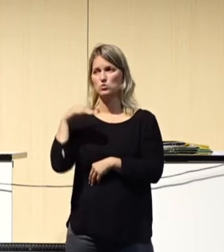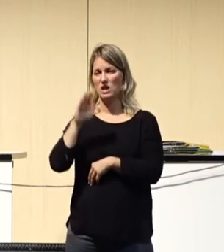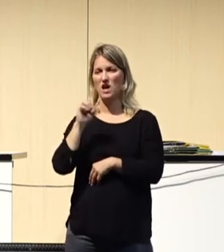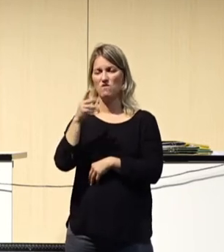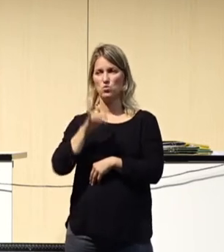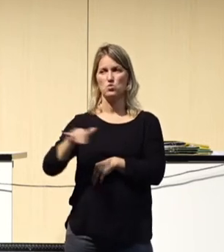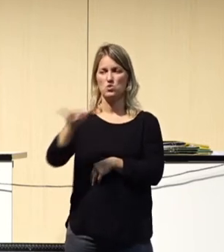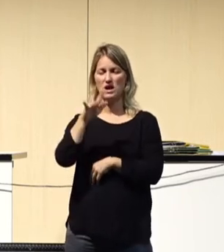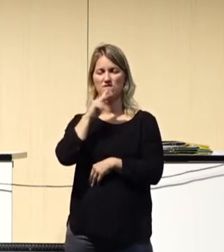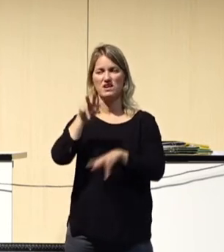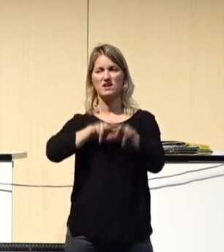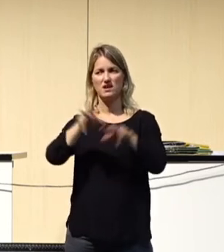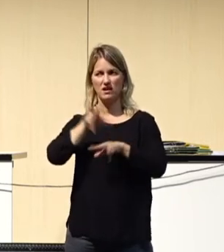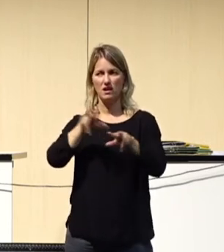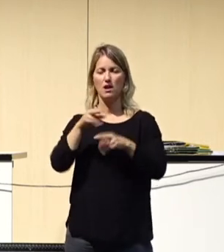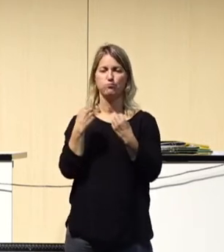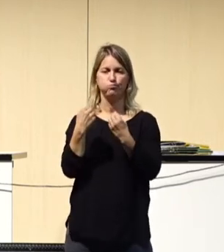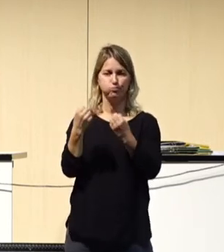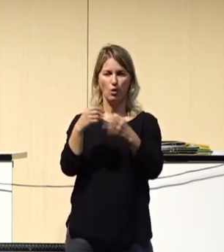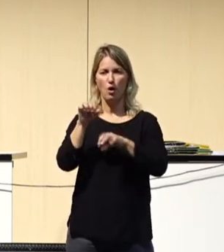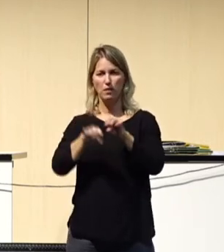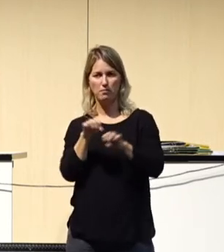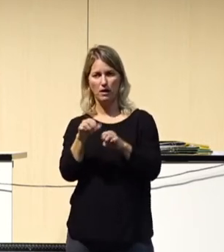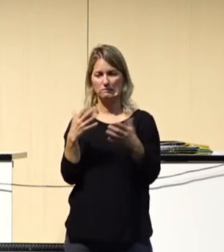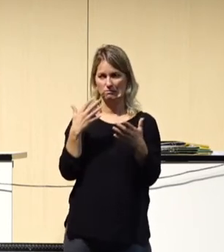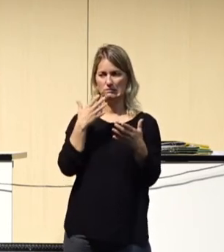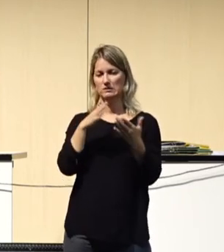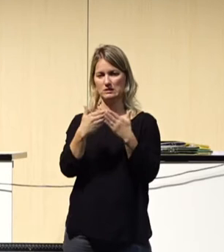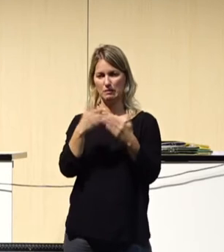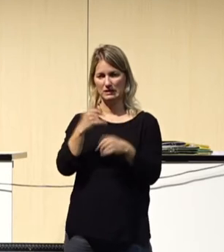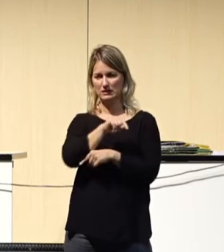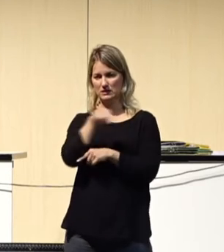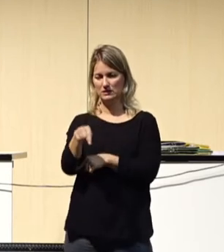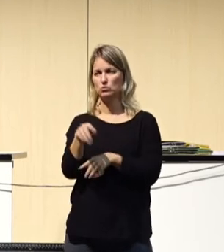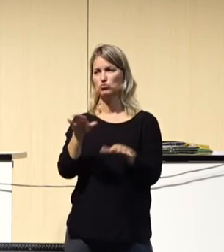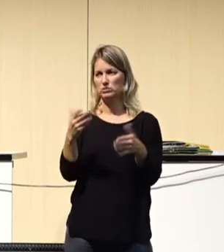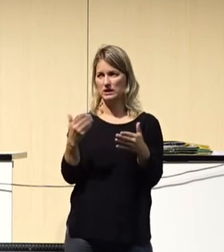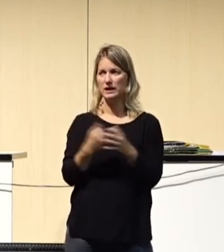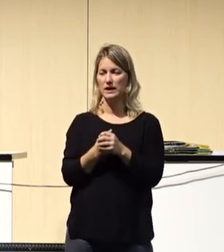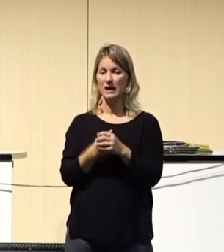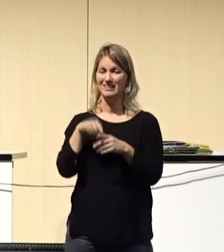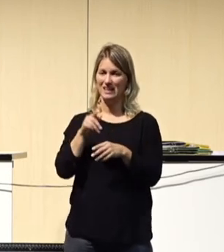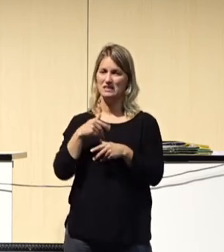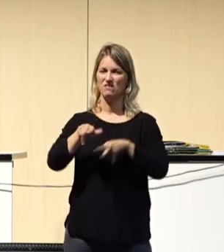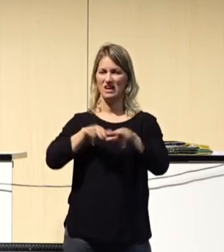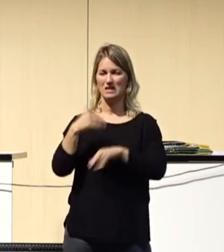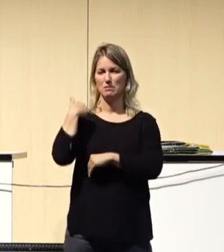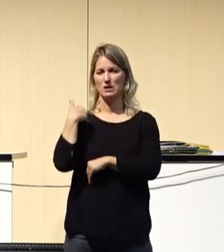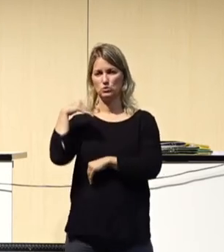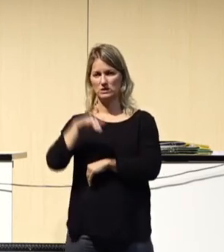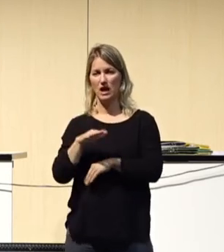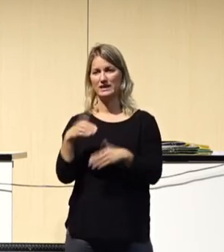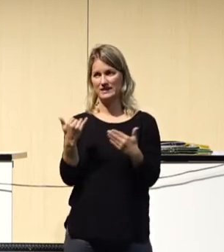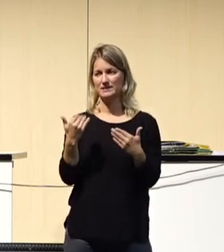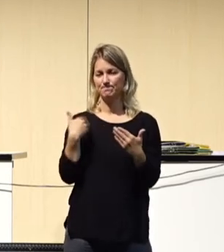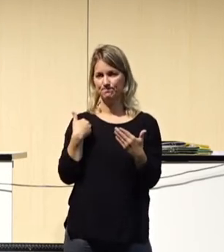verschiedenen Verkehrsteilnehmer, die dort unterwegs sind, nicht mehr gerecht wird. Also sprich, wir haben dort jetzt eine Verkehrsbelastung, die es erfordert nach unseren